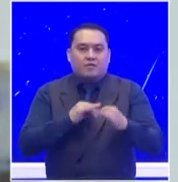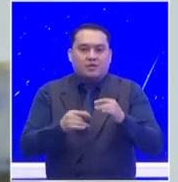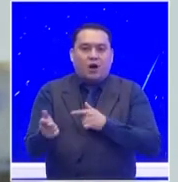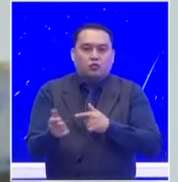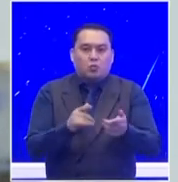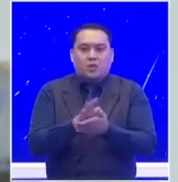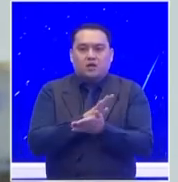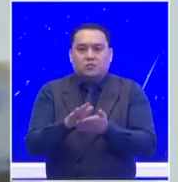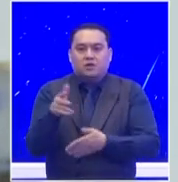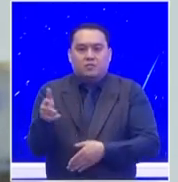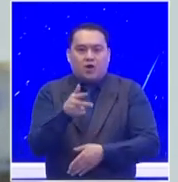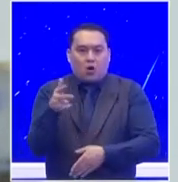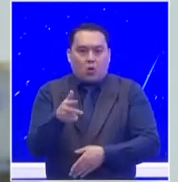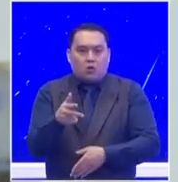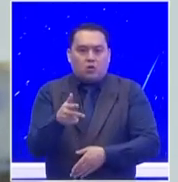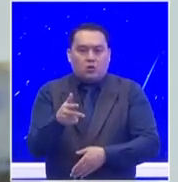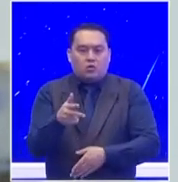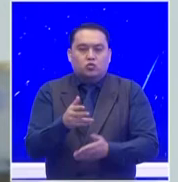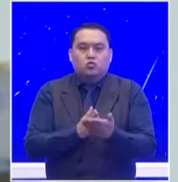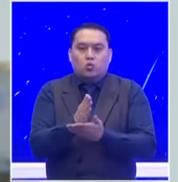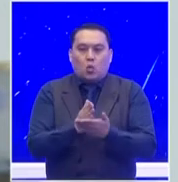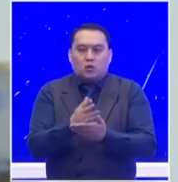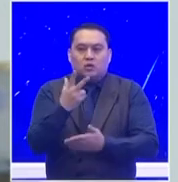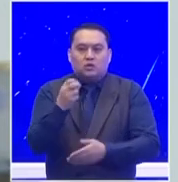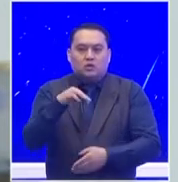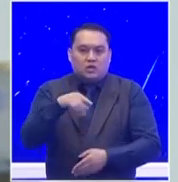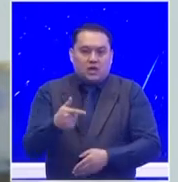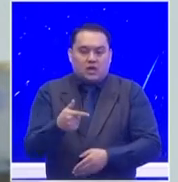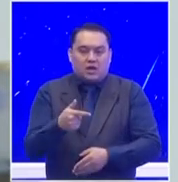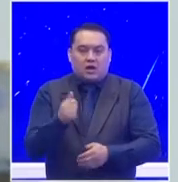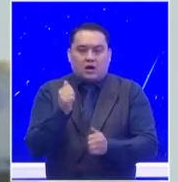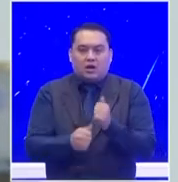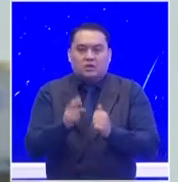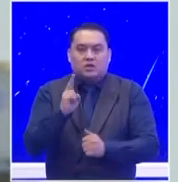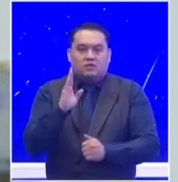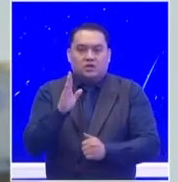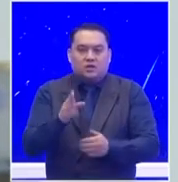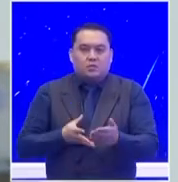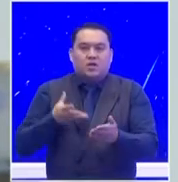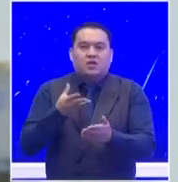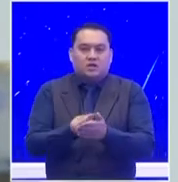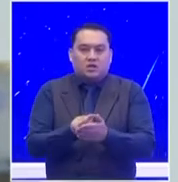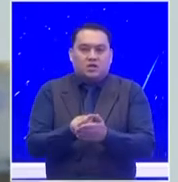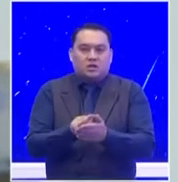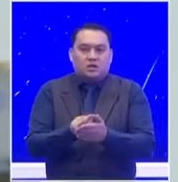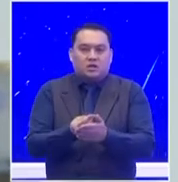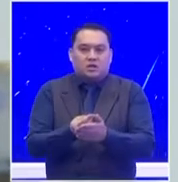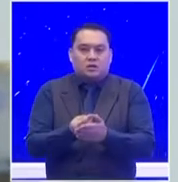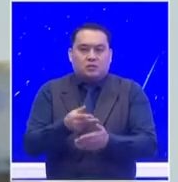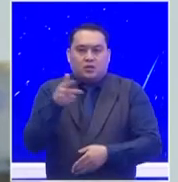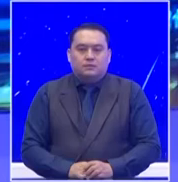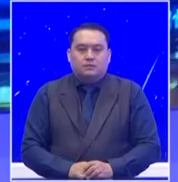готовы бесплатно поставить камеры. Единственное, как коммунальную услугу, чтобы по 300 тенге каждая квартира платила. И везде в подъезде поставим